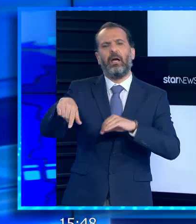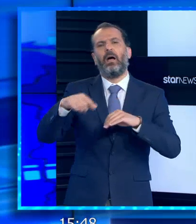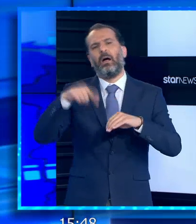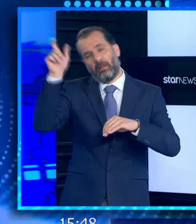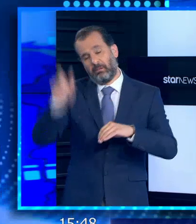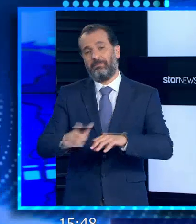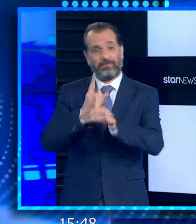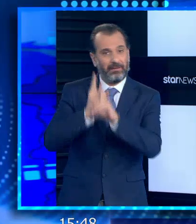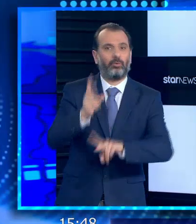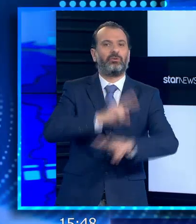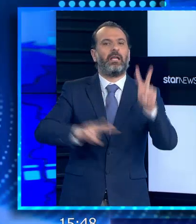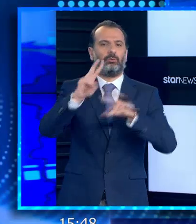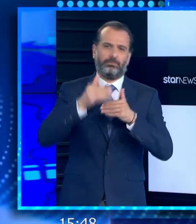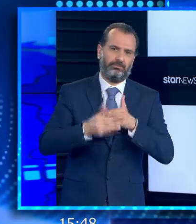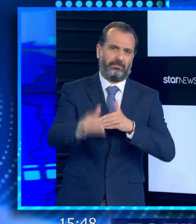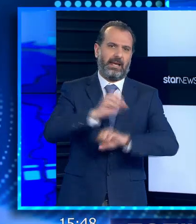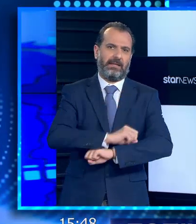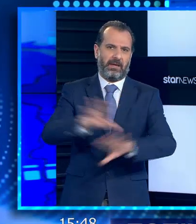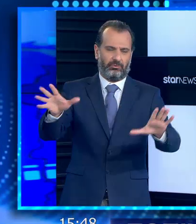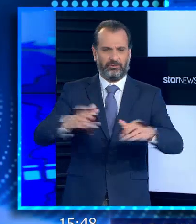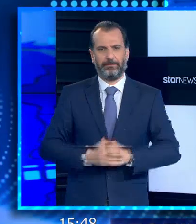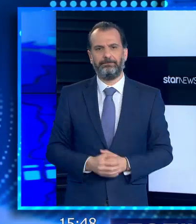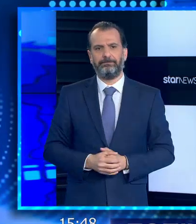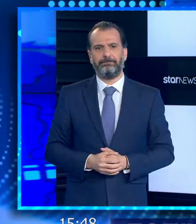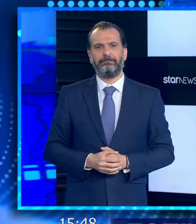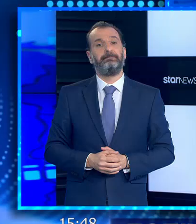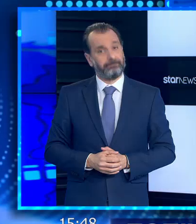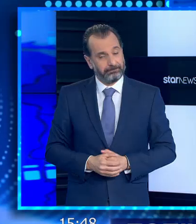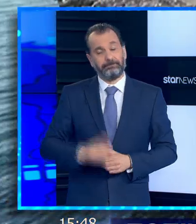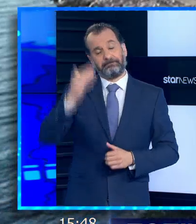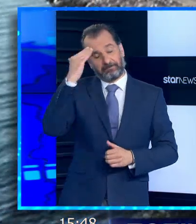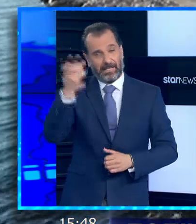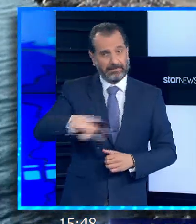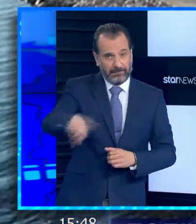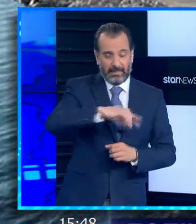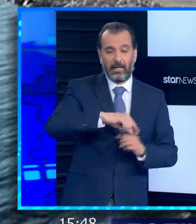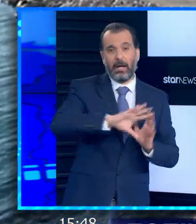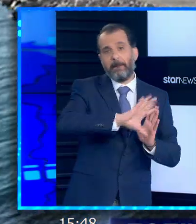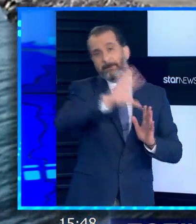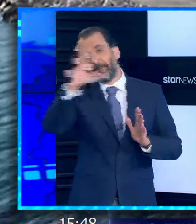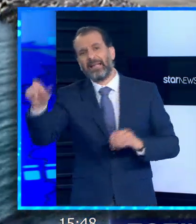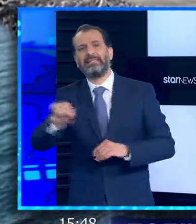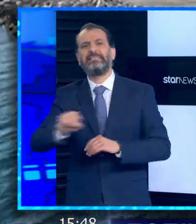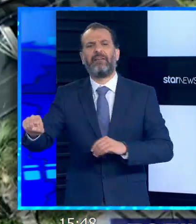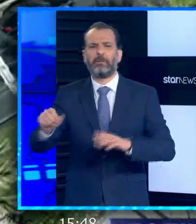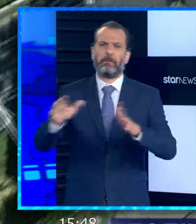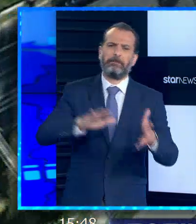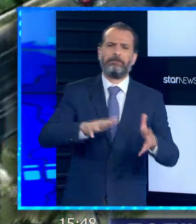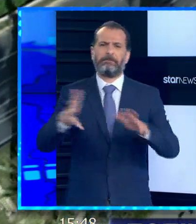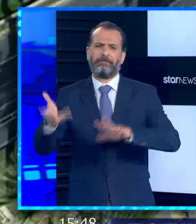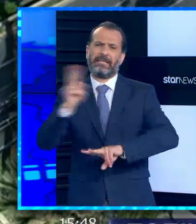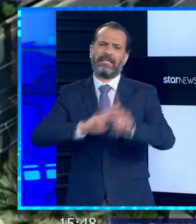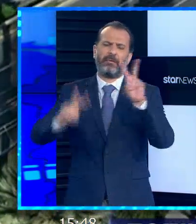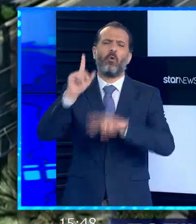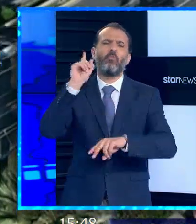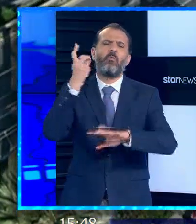Κολυδάς θα μας ενημερώσει. Θοδωρή. Καλό μεσημέρι. Πράγματι, μέχρι και το Σάββατο θα είναι περιορισμένη αυτή η αστάθεια. Θα περιοριστεί κυρίως